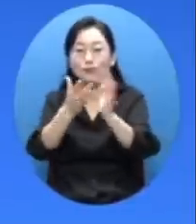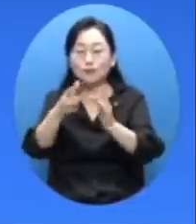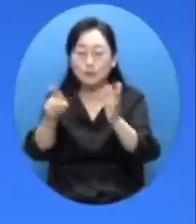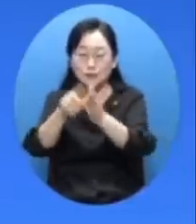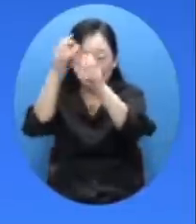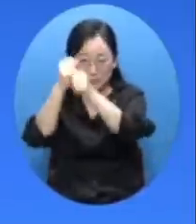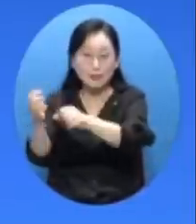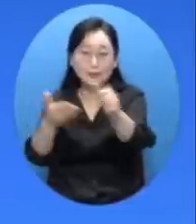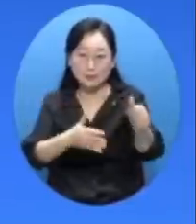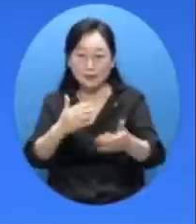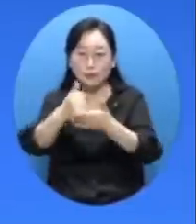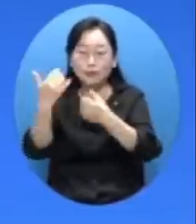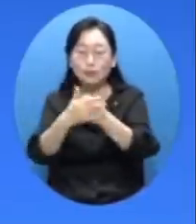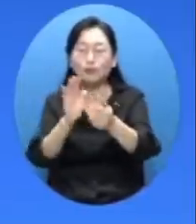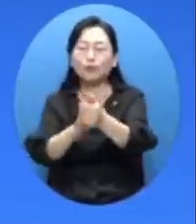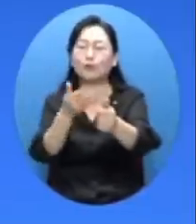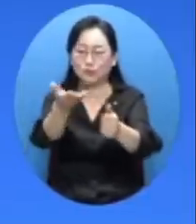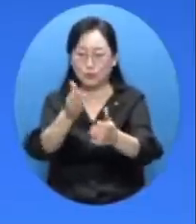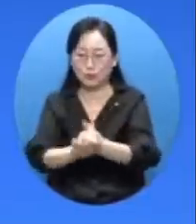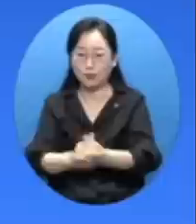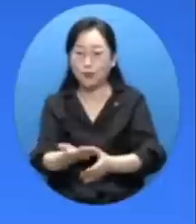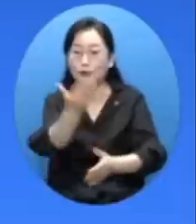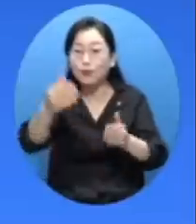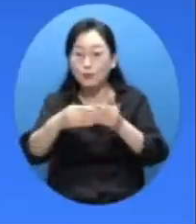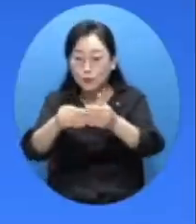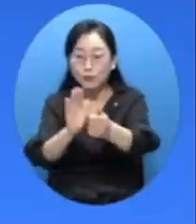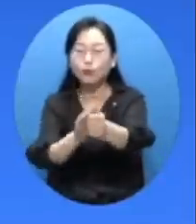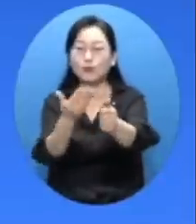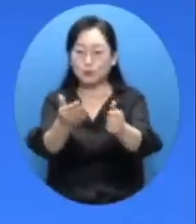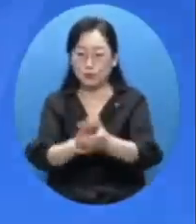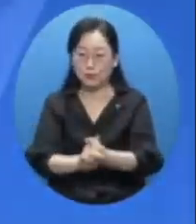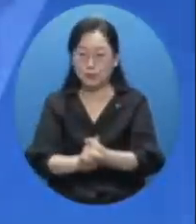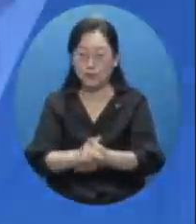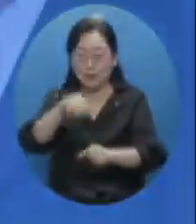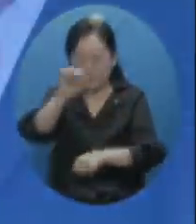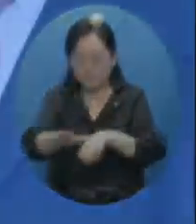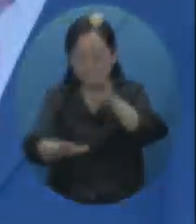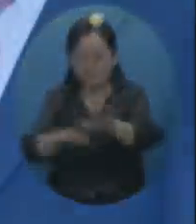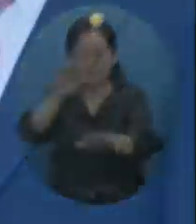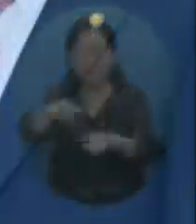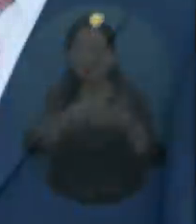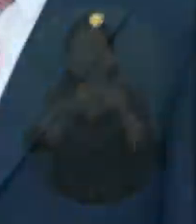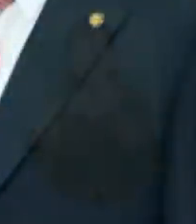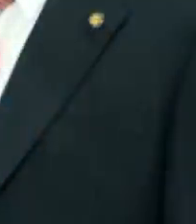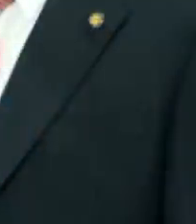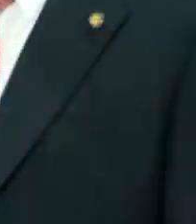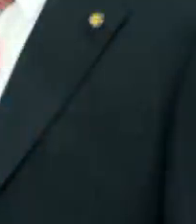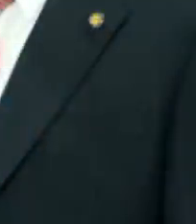주님이 여러분을 도우십니다. 여러분을 인도하십니다. 여러분의 발걸음을 인도해 주십니다.